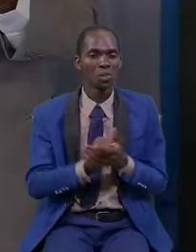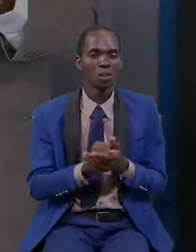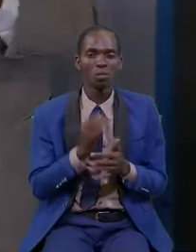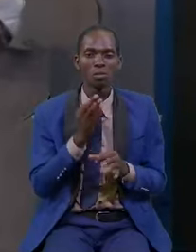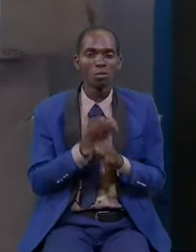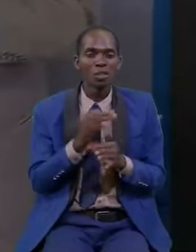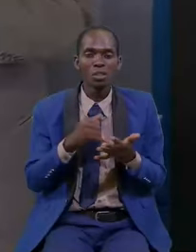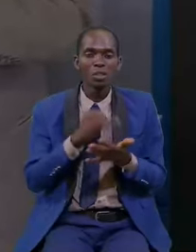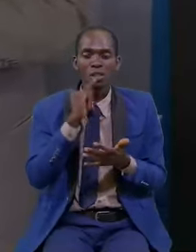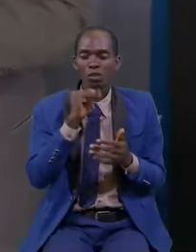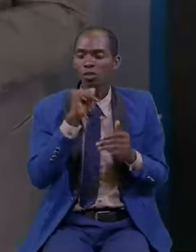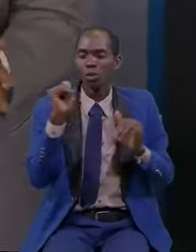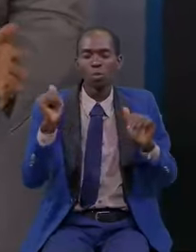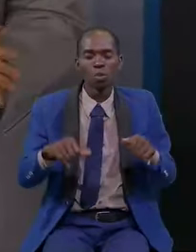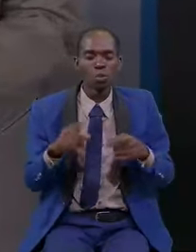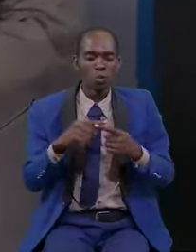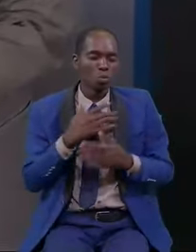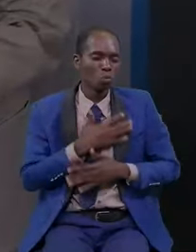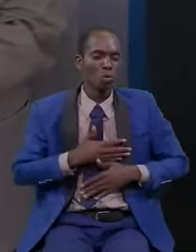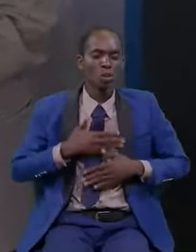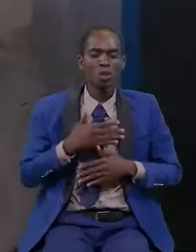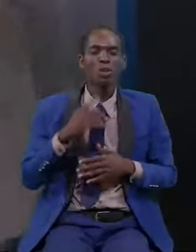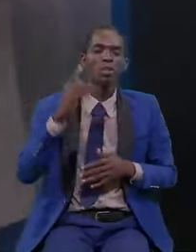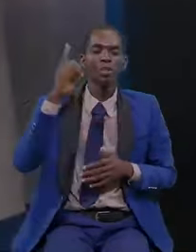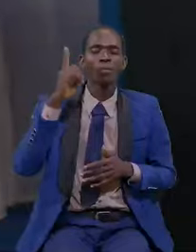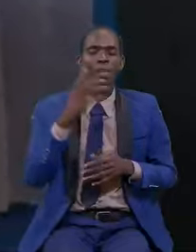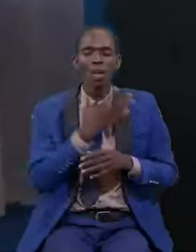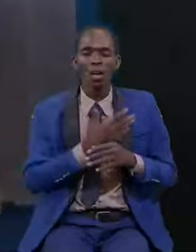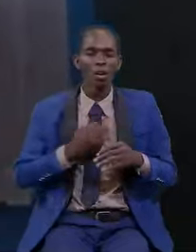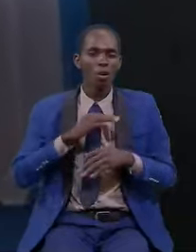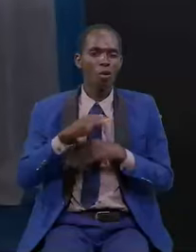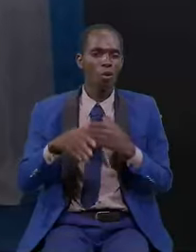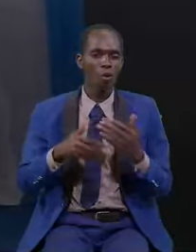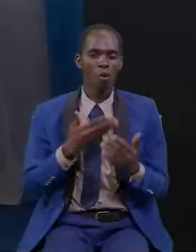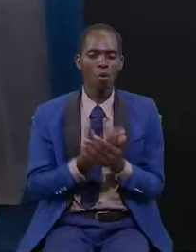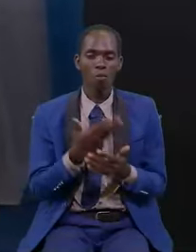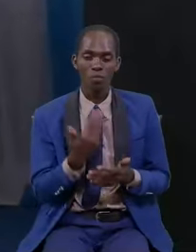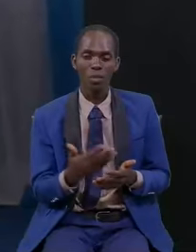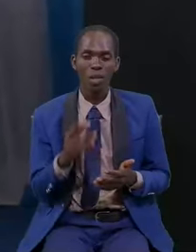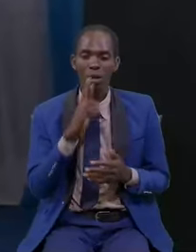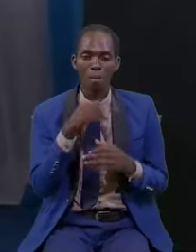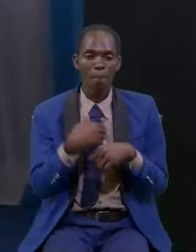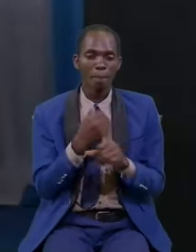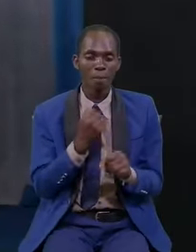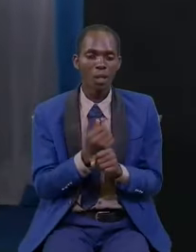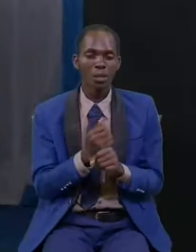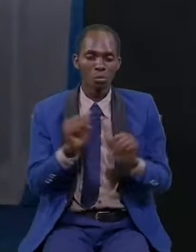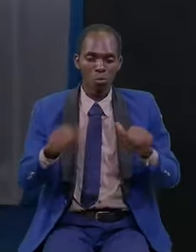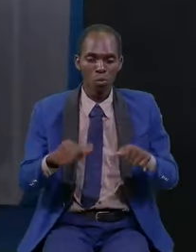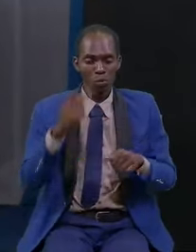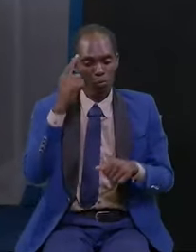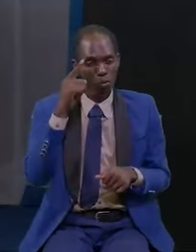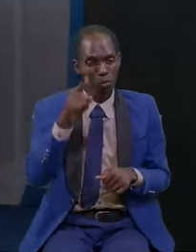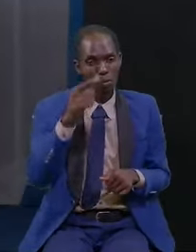la foi est la foi suffisante. Si vous avez cette foi-là, tout est possible à vous. Christ est